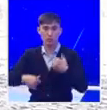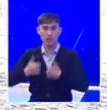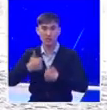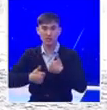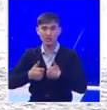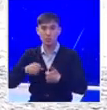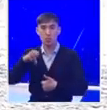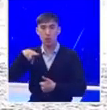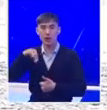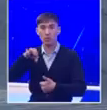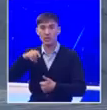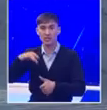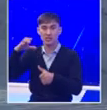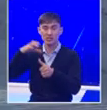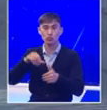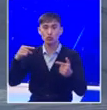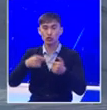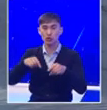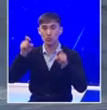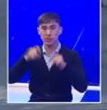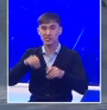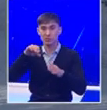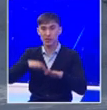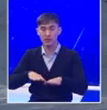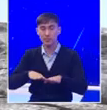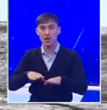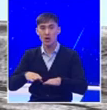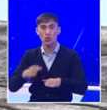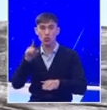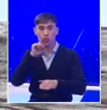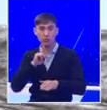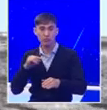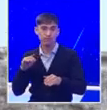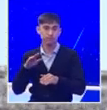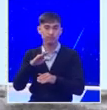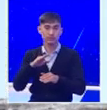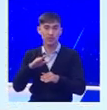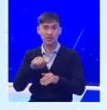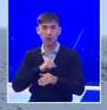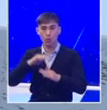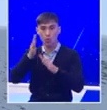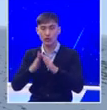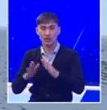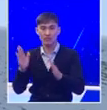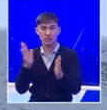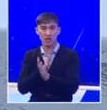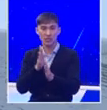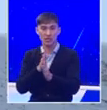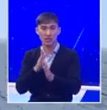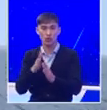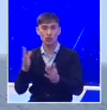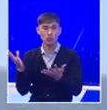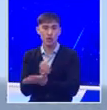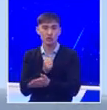по парапланеризм у на точность приземления здесь очень удобная летняя площадка подъем к месту старта да и сам горный ландшафт и располагает к